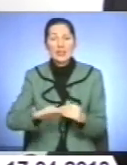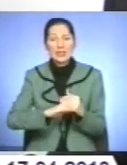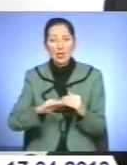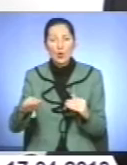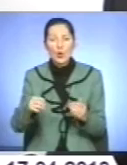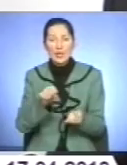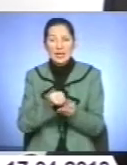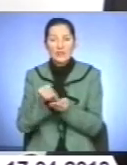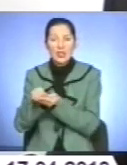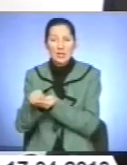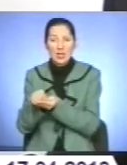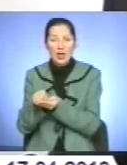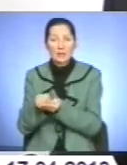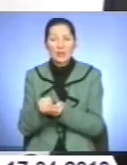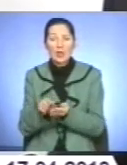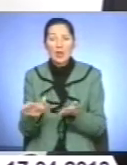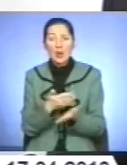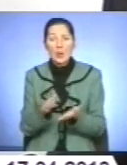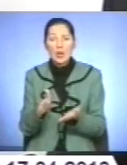цвинтара, прибирання